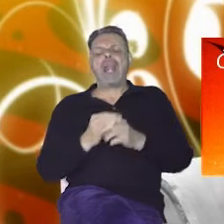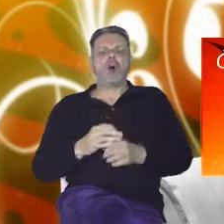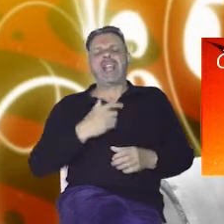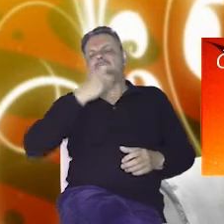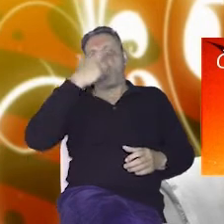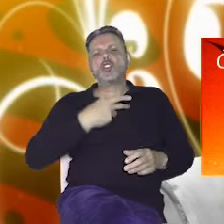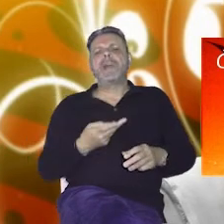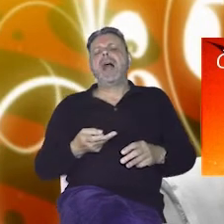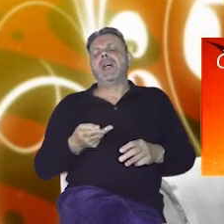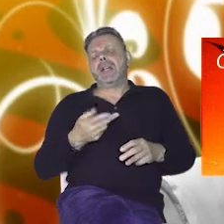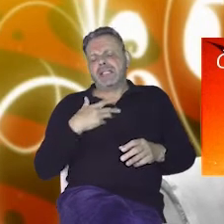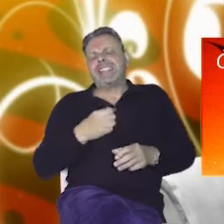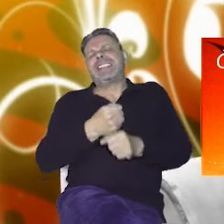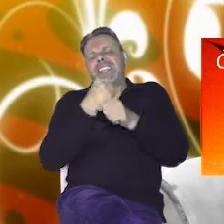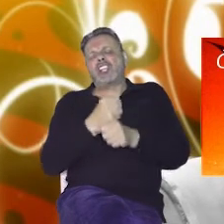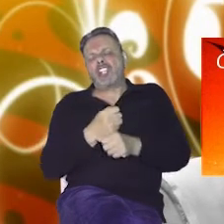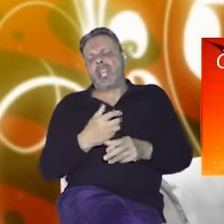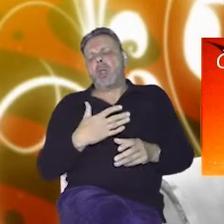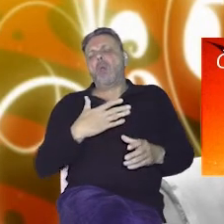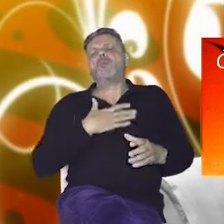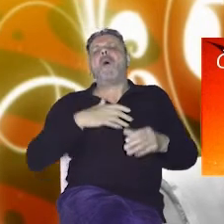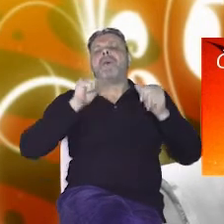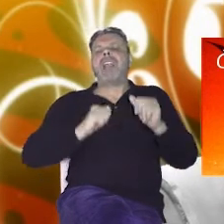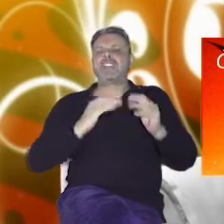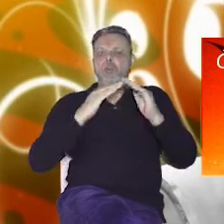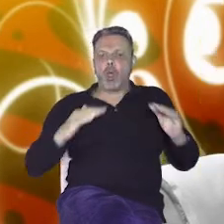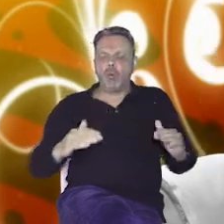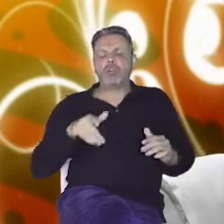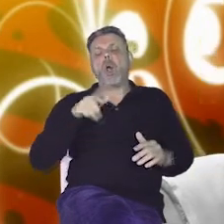što je najduže moguće u vlastitom domu i da o njoj brinu